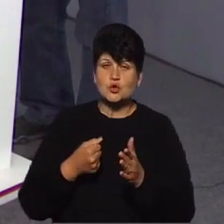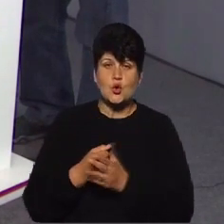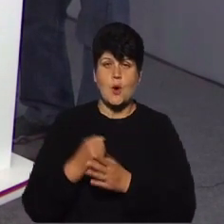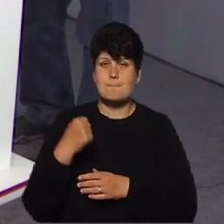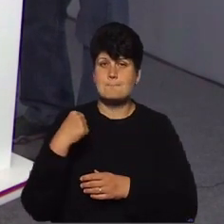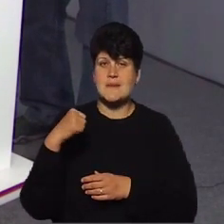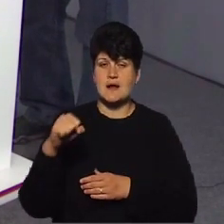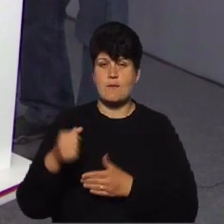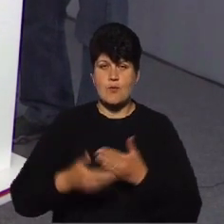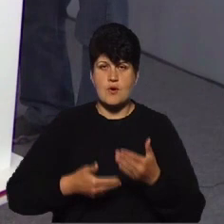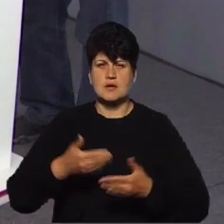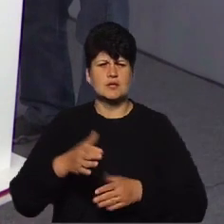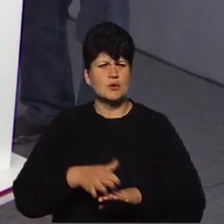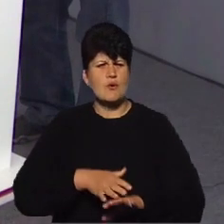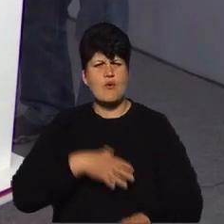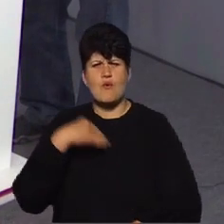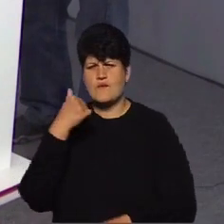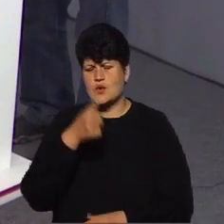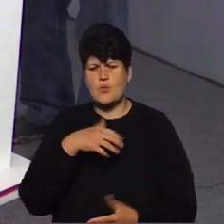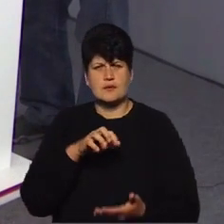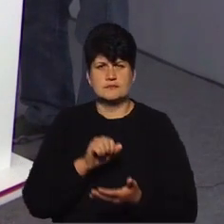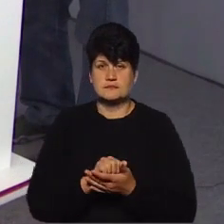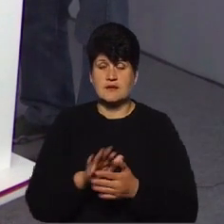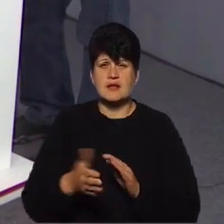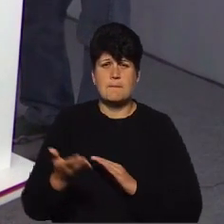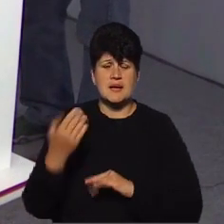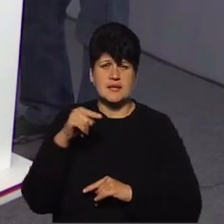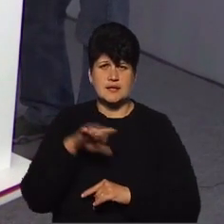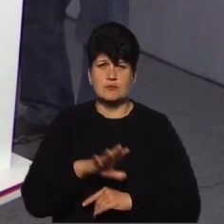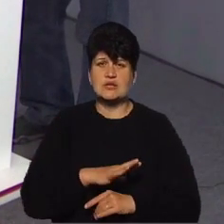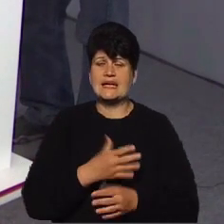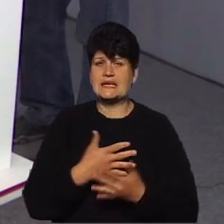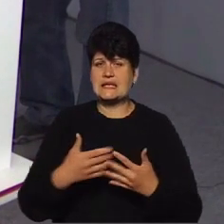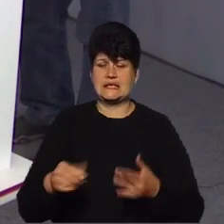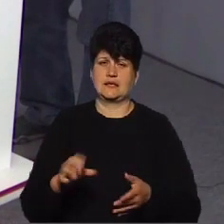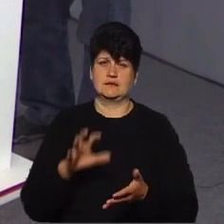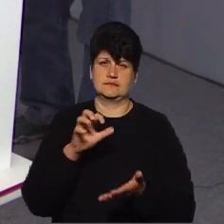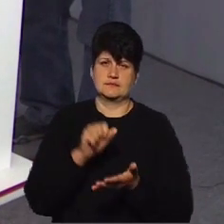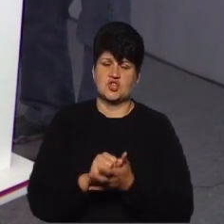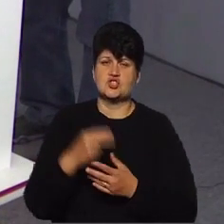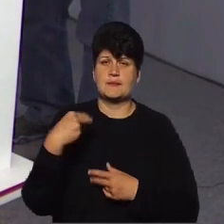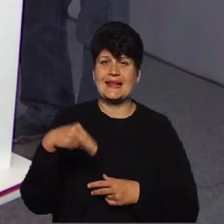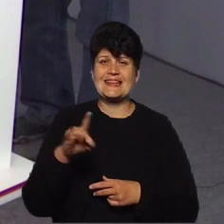довгі роки. Довгі роки. Вона перед тим була кілька разів призером чемпіонату Європи.